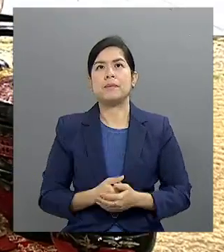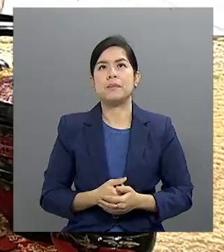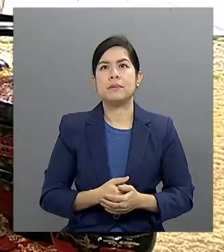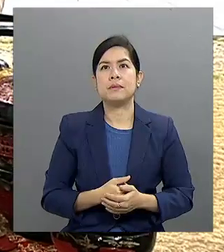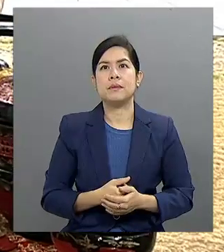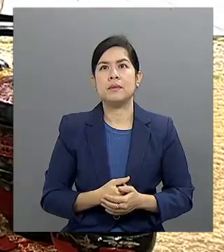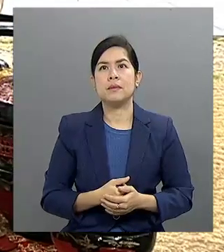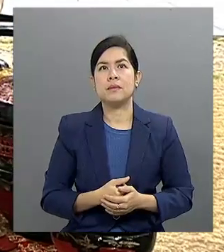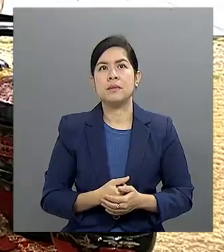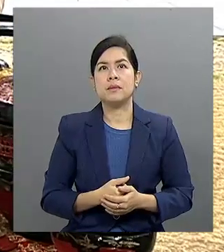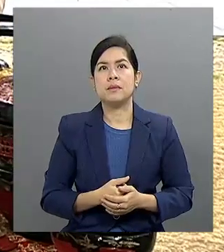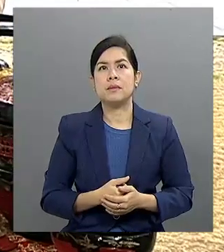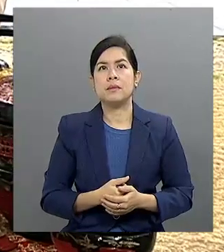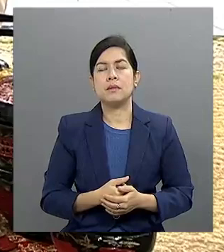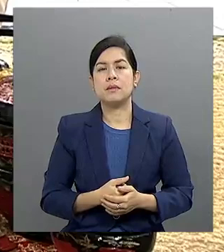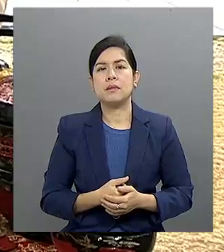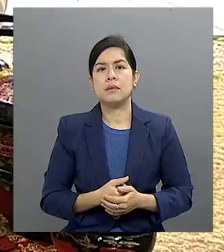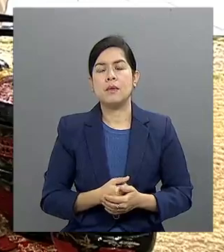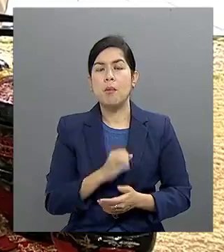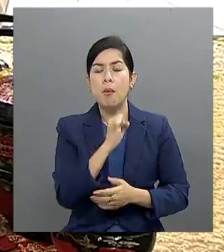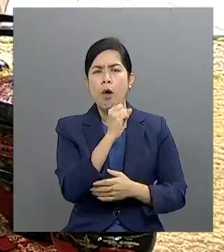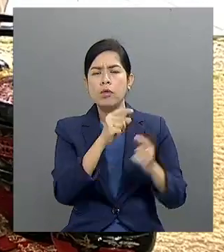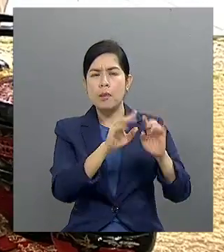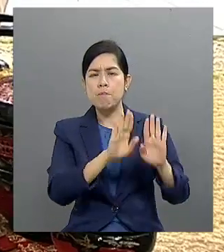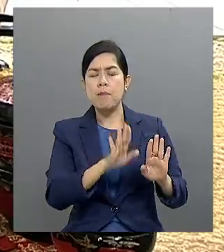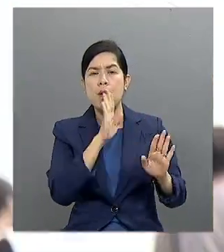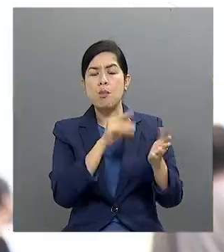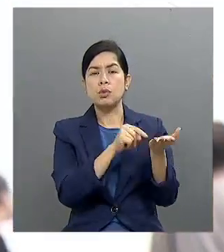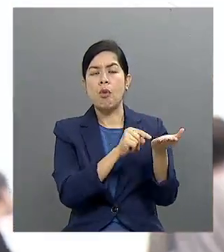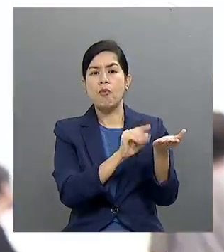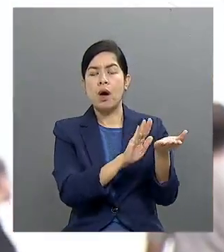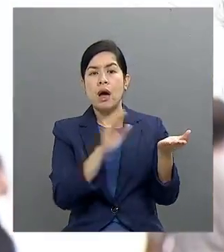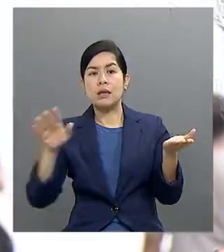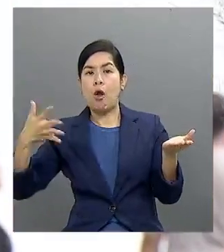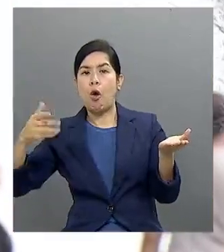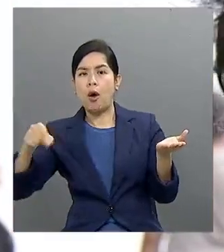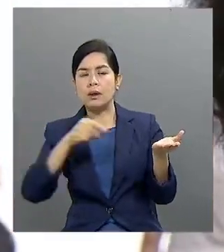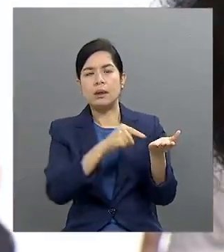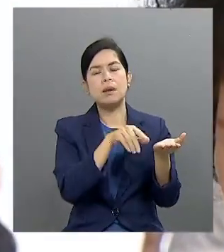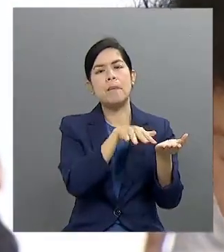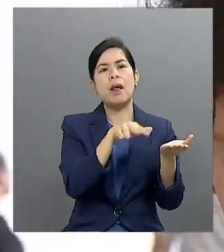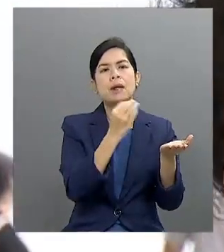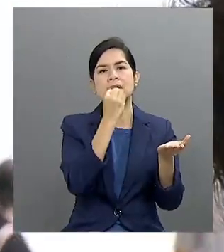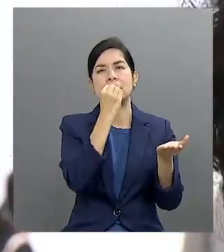เป็นแบบเย็นให้ดูแล้วเดี๋ยวดูว่ามันเหนียวแล้วมันต่างกันหรือเปล่านะครับแหมชิ้นพอดีปากผมเลยนะฮะ